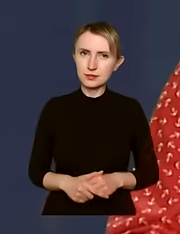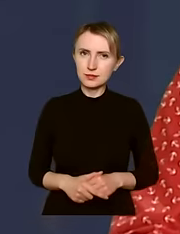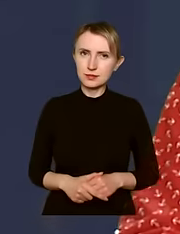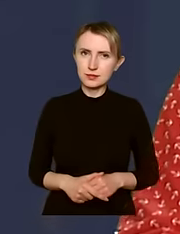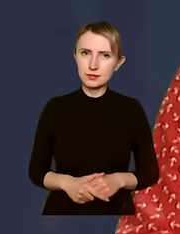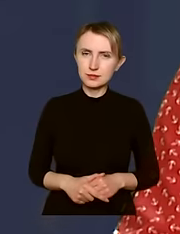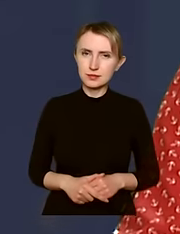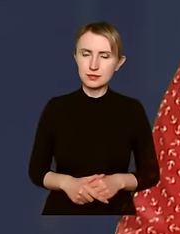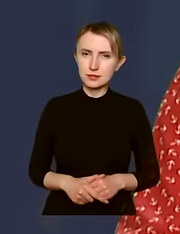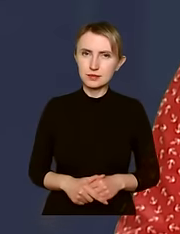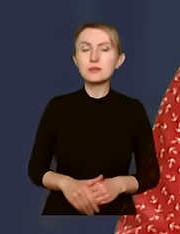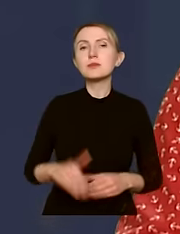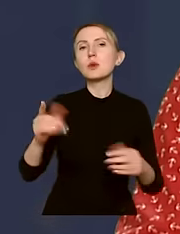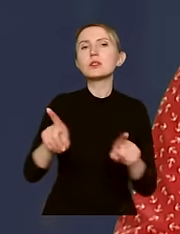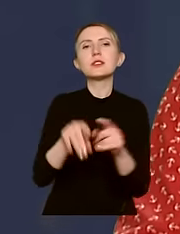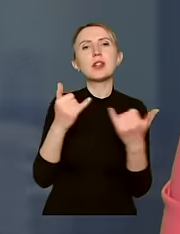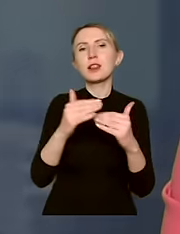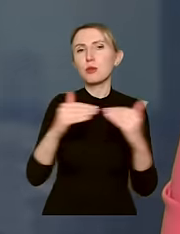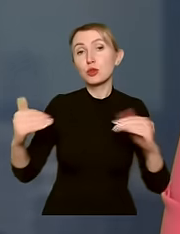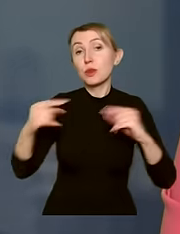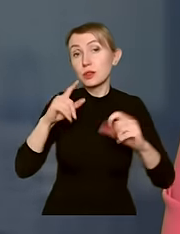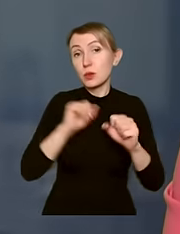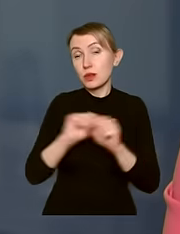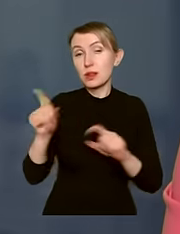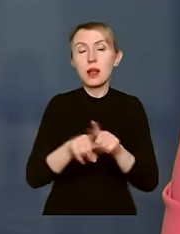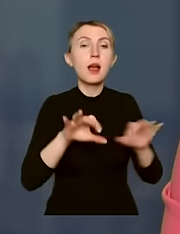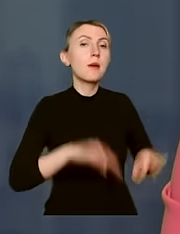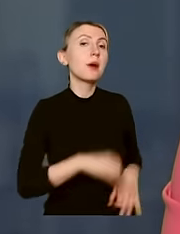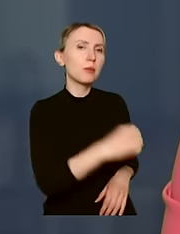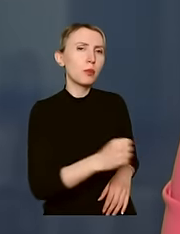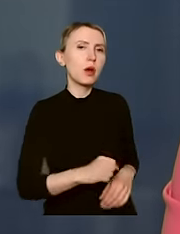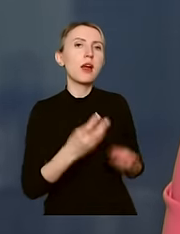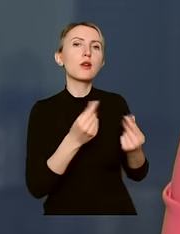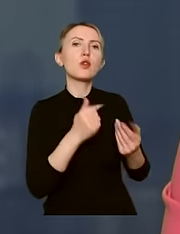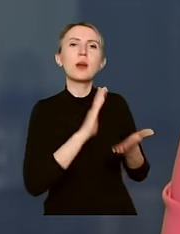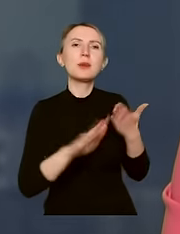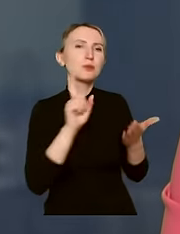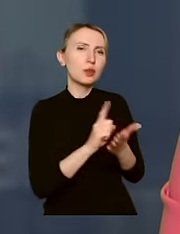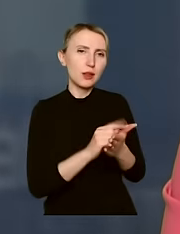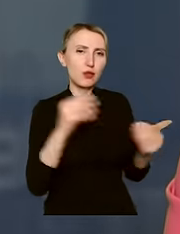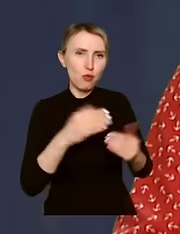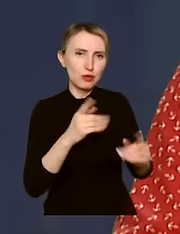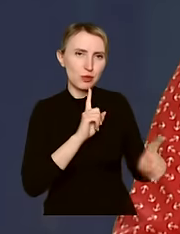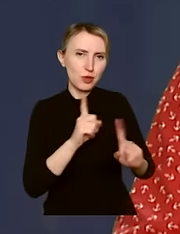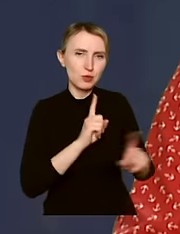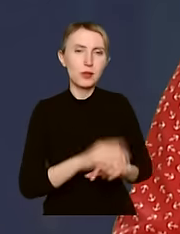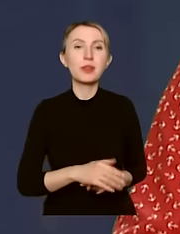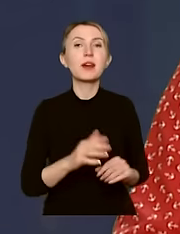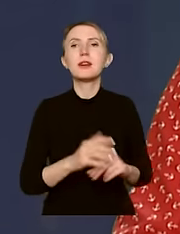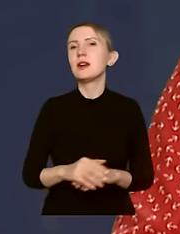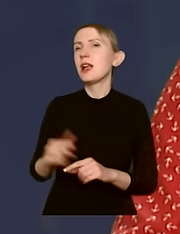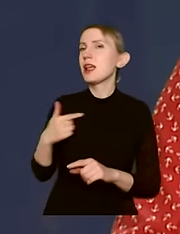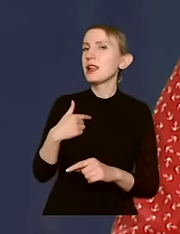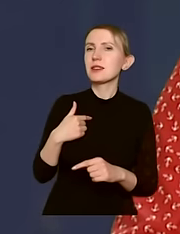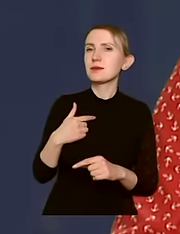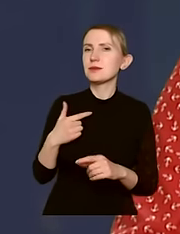może pojawiać się też na innych poziomach. Może. Pan poseł kwotę wolną chciał koniecznie omówić. Proszę bardzo. Nie, Donald Tusk ja mówi,